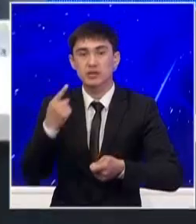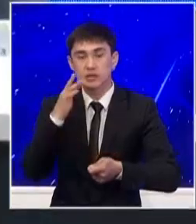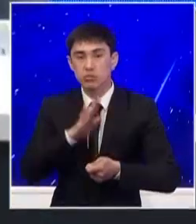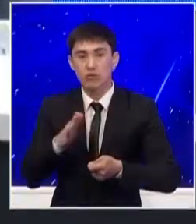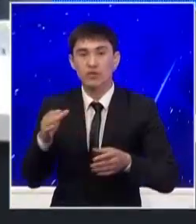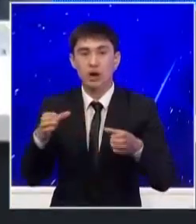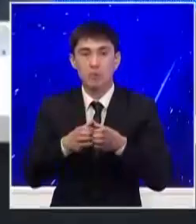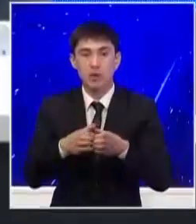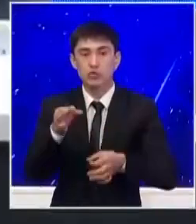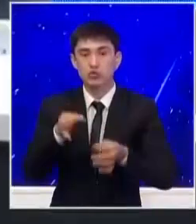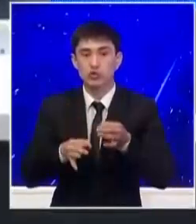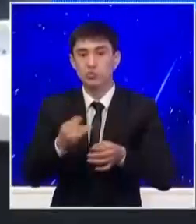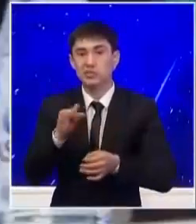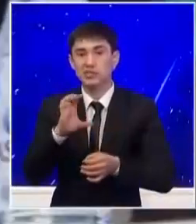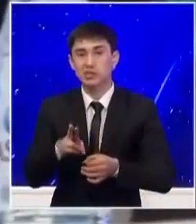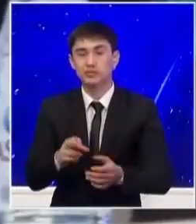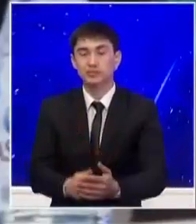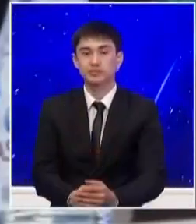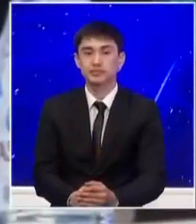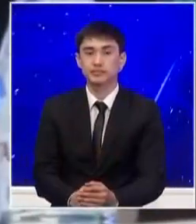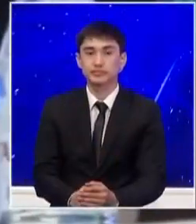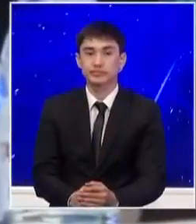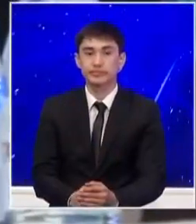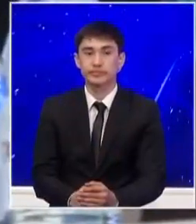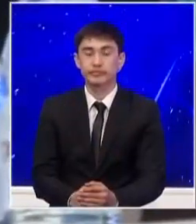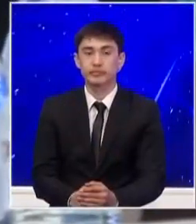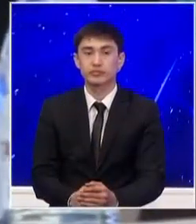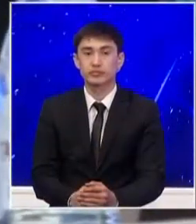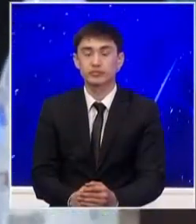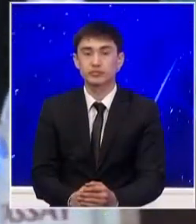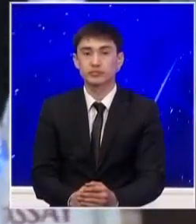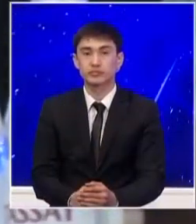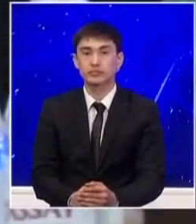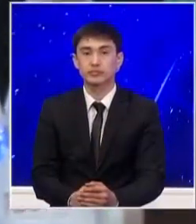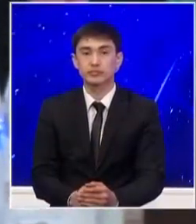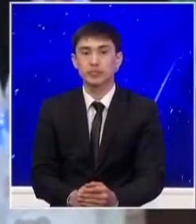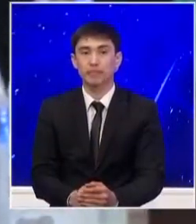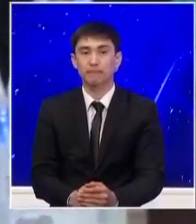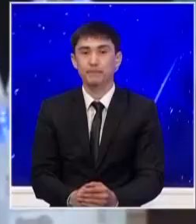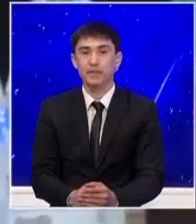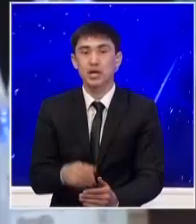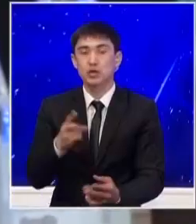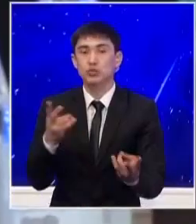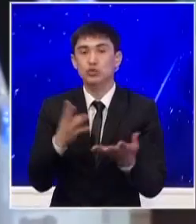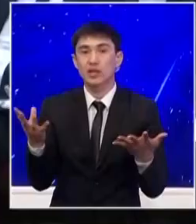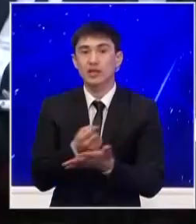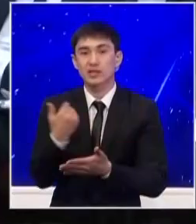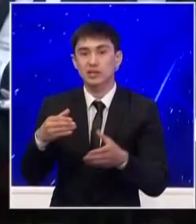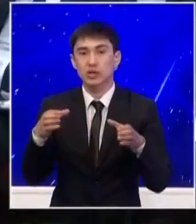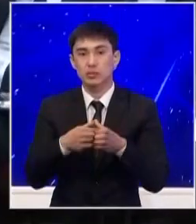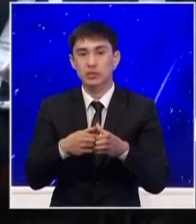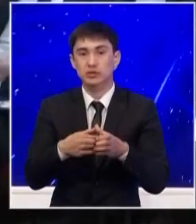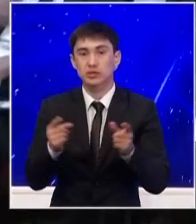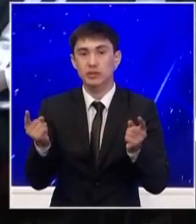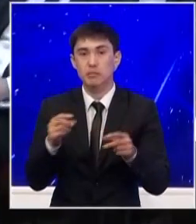недобросовестной компании судебный иск. Старые хозяева, они остались. Надо будет найти, переговорим.